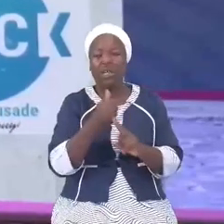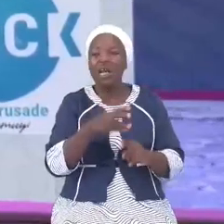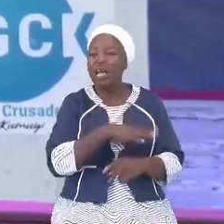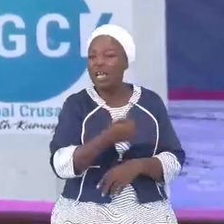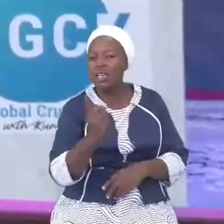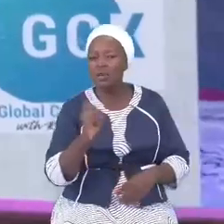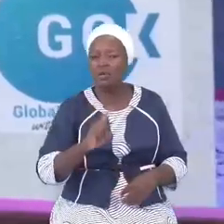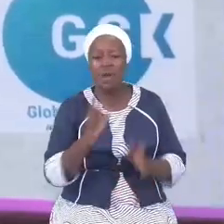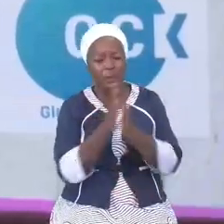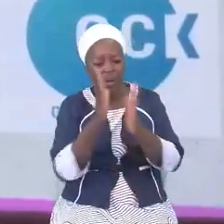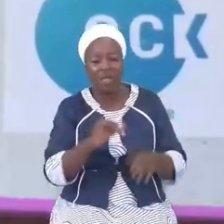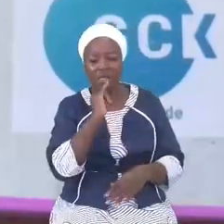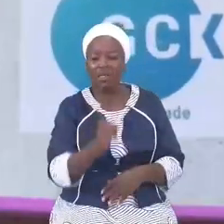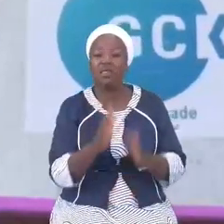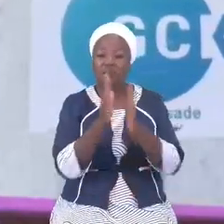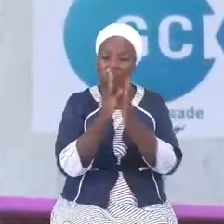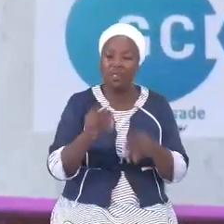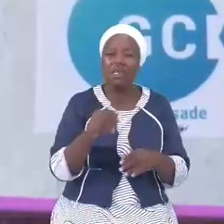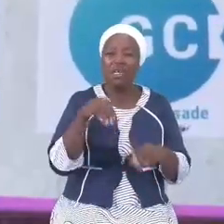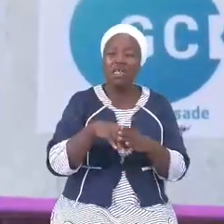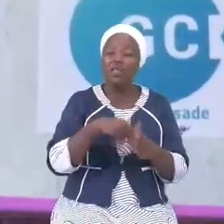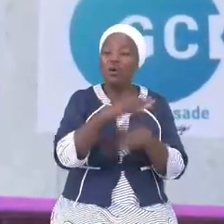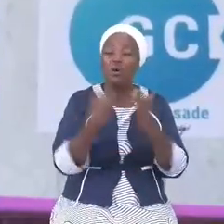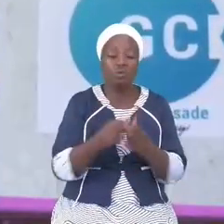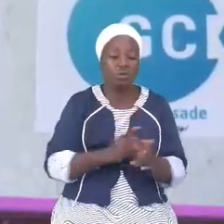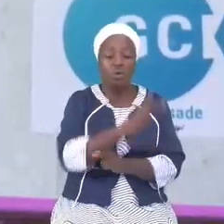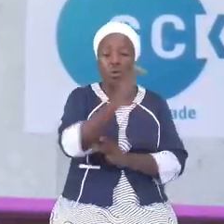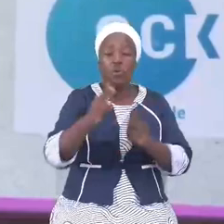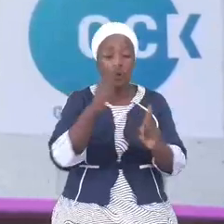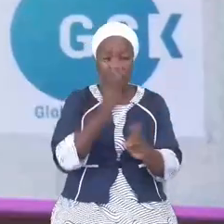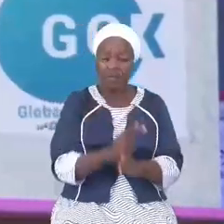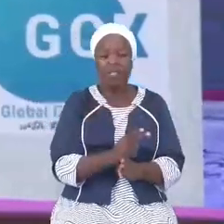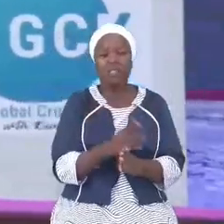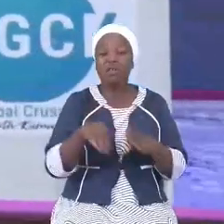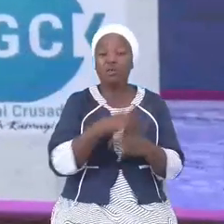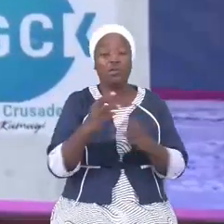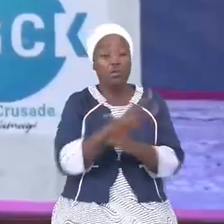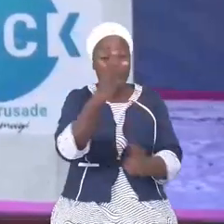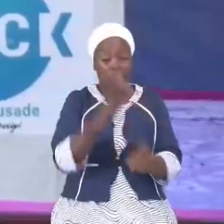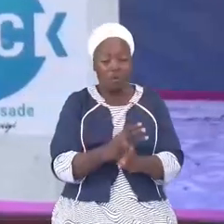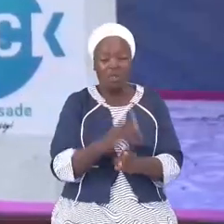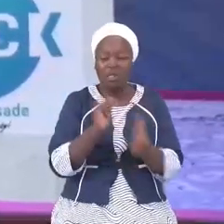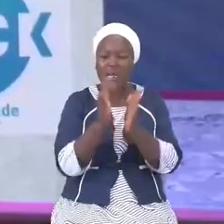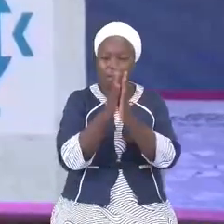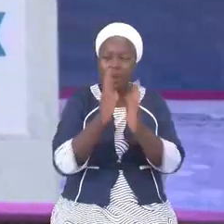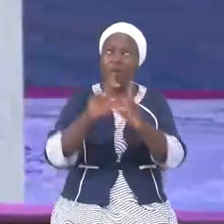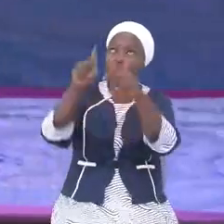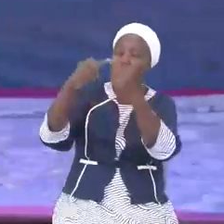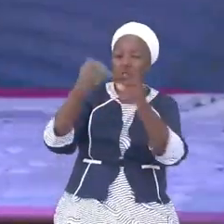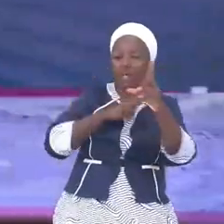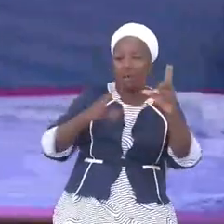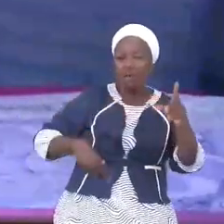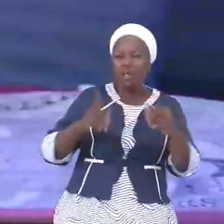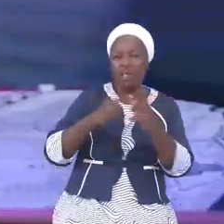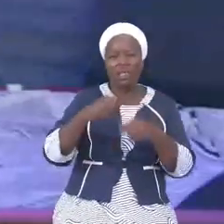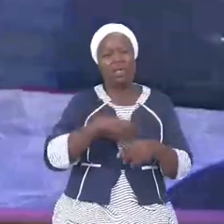prière offerte dans tout l'univers, cette prière va au Seigneur. Il dit, ma prière parvenue